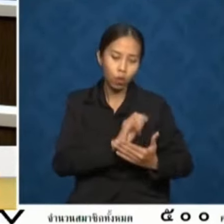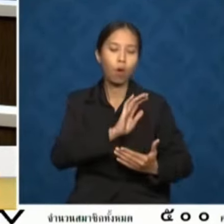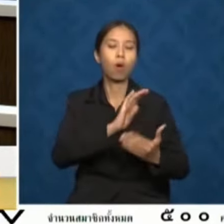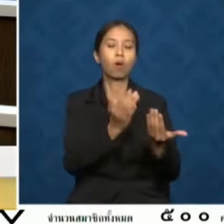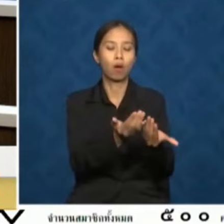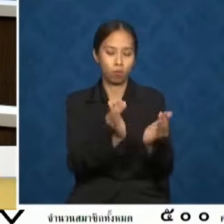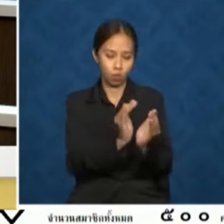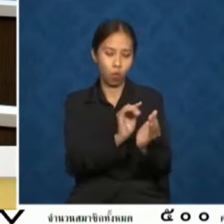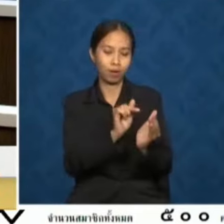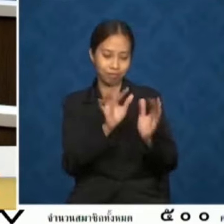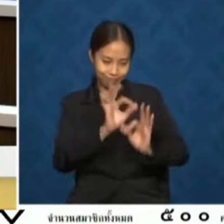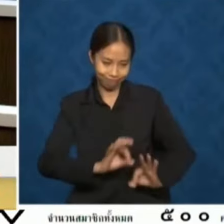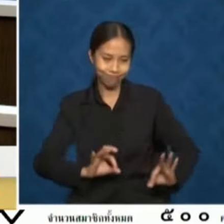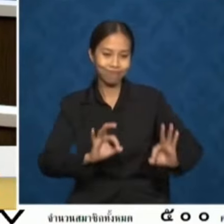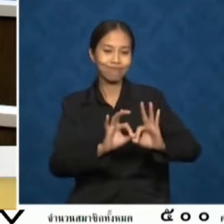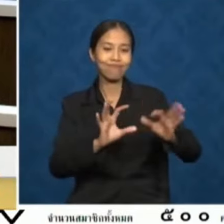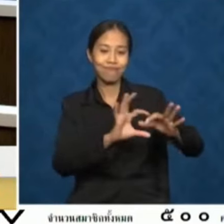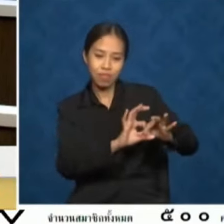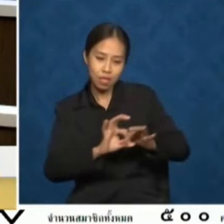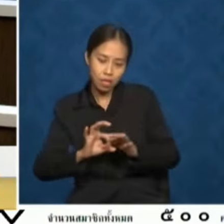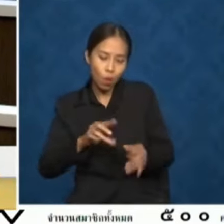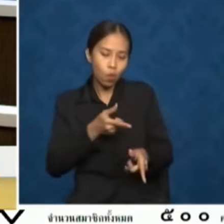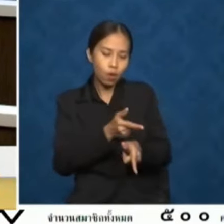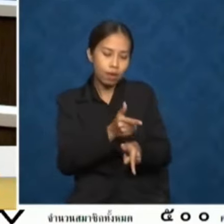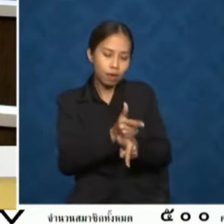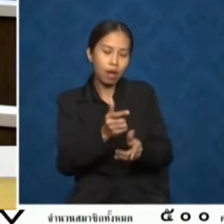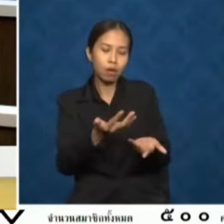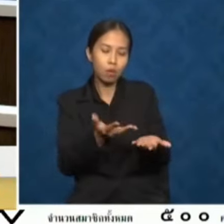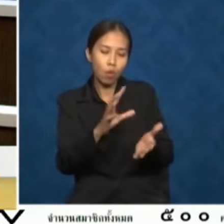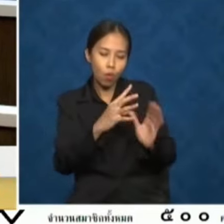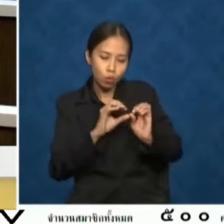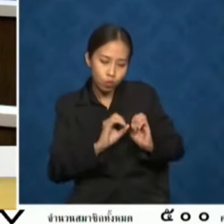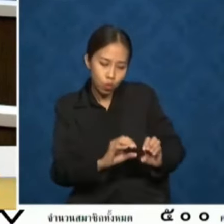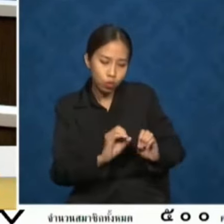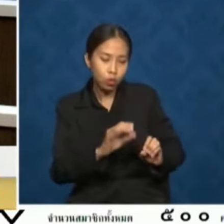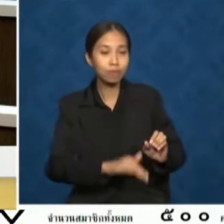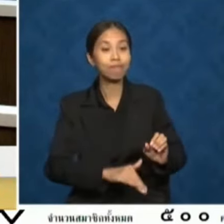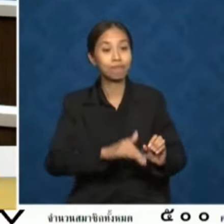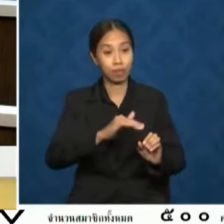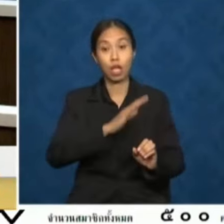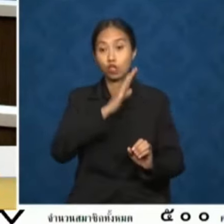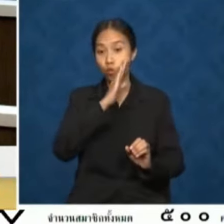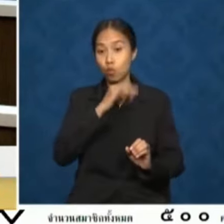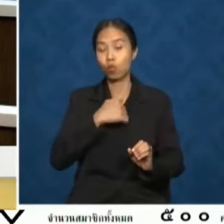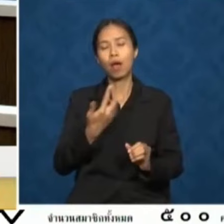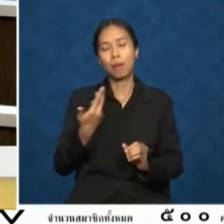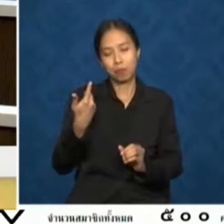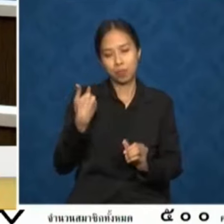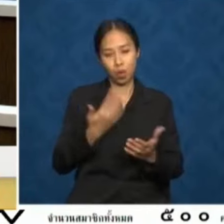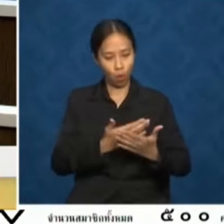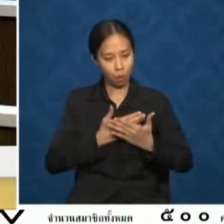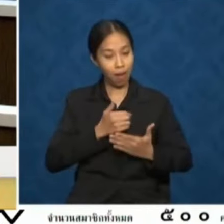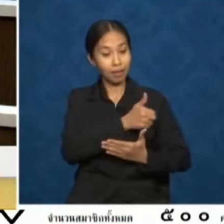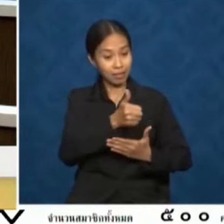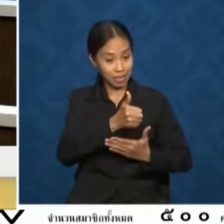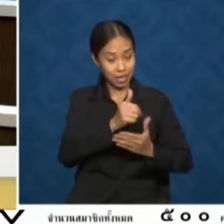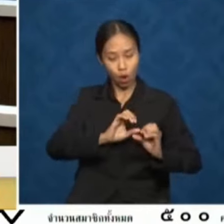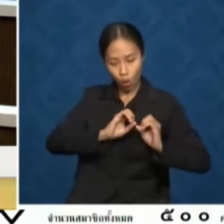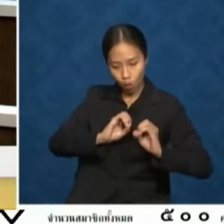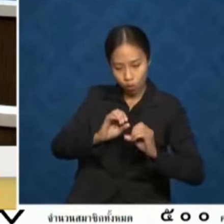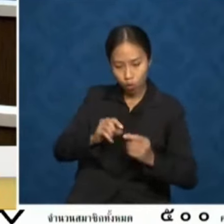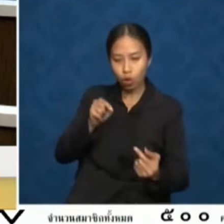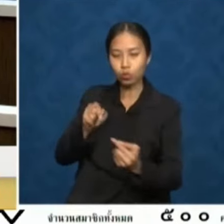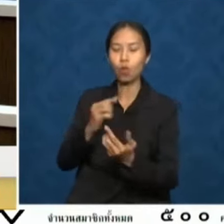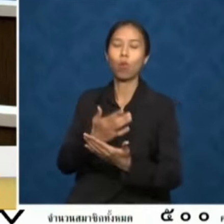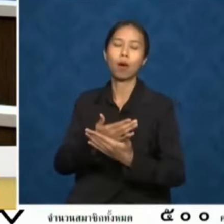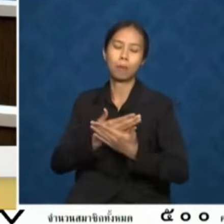ก็เป็นเรื่องสำคัญผมเชื่อว่าคนที่รับความรักที่ดีย่อมให้ความรักแก่คนอื่นเช่นเดียวกันเพราะวันนี้เป็นวันแห่ง